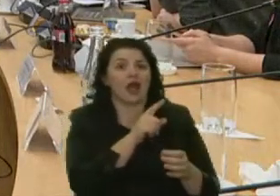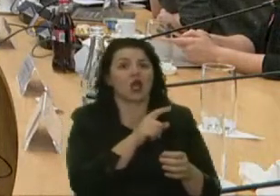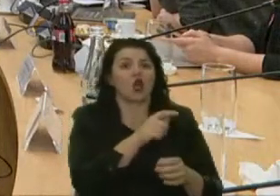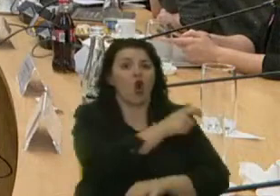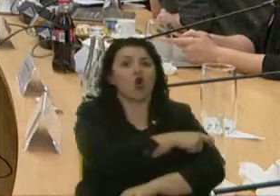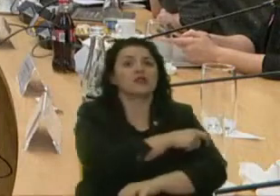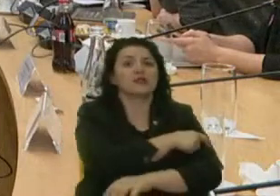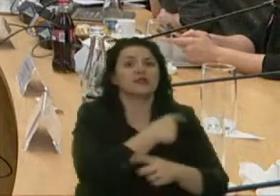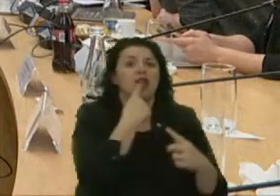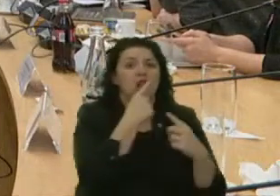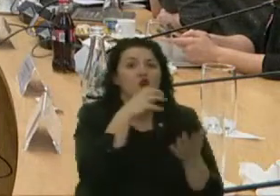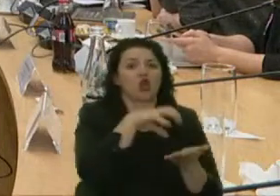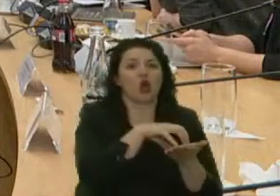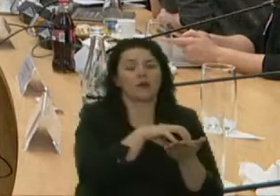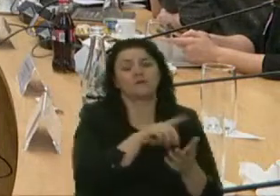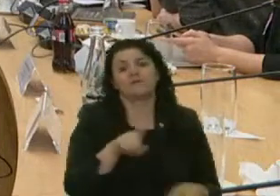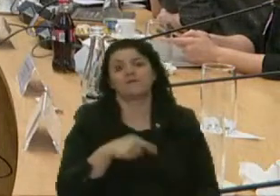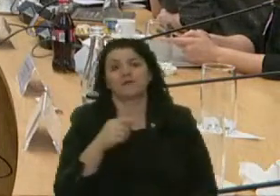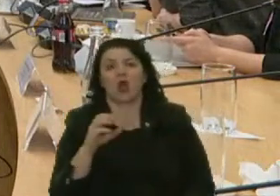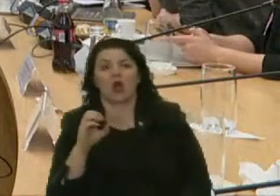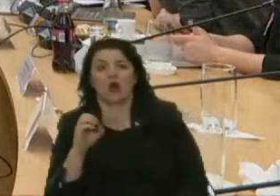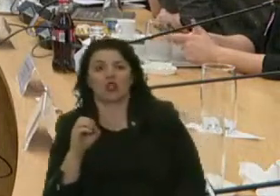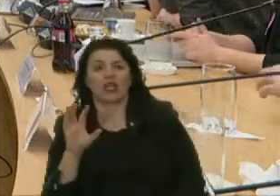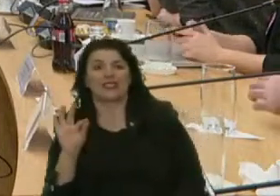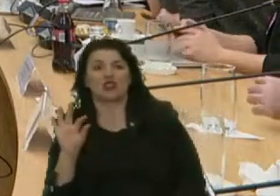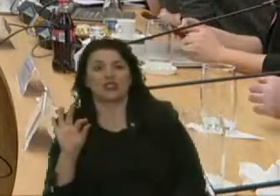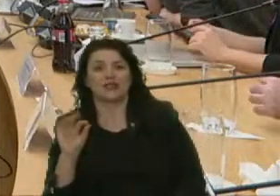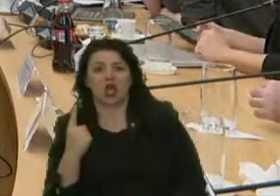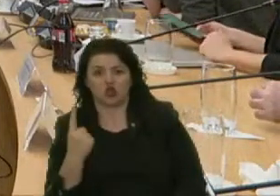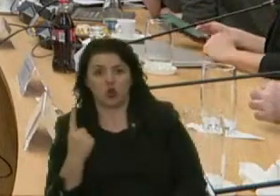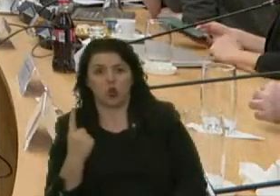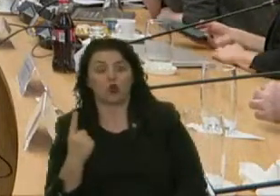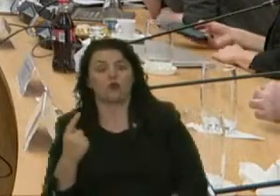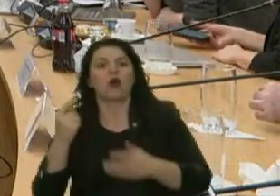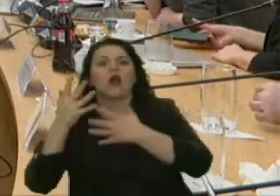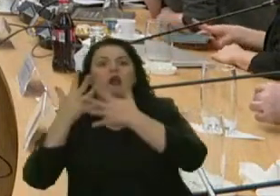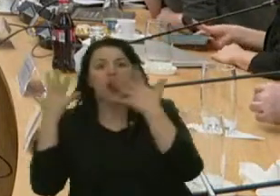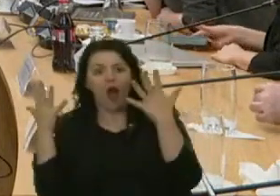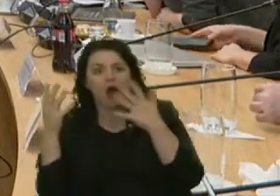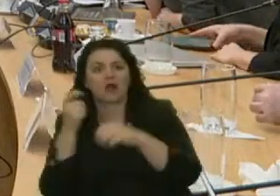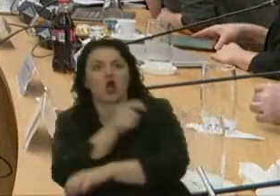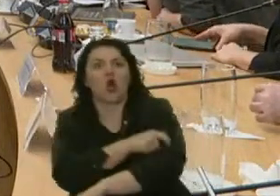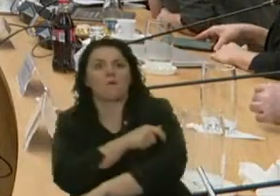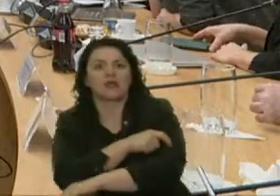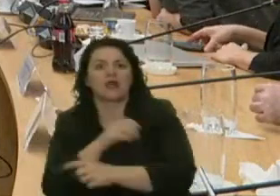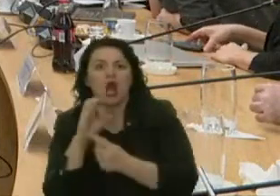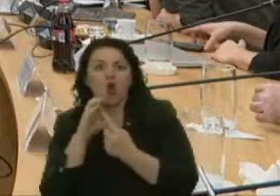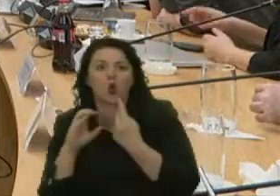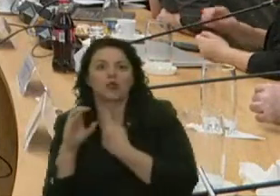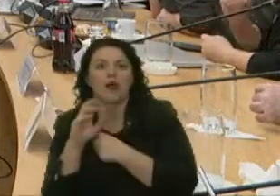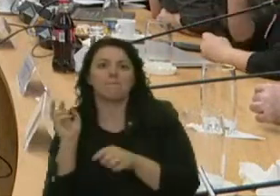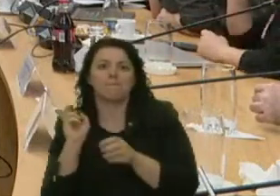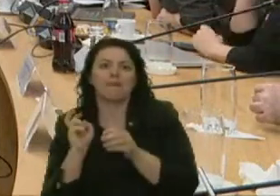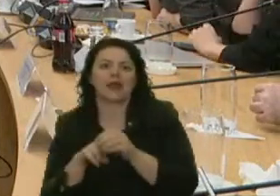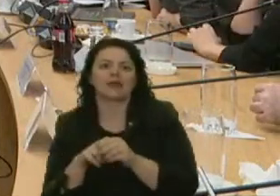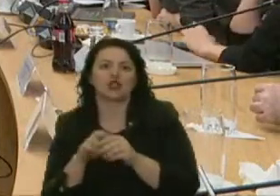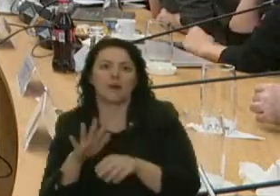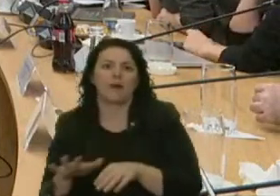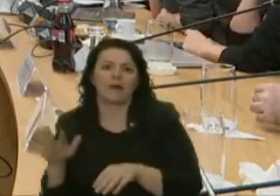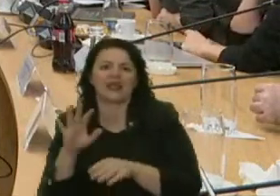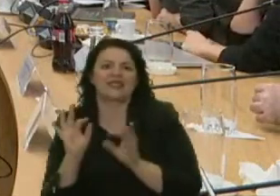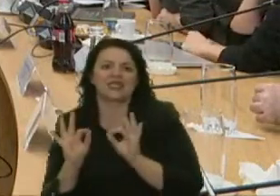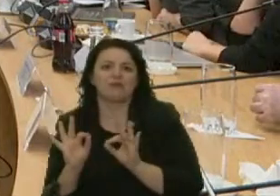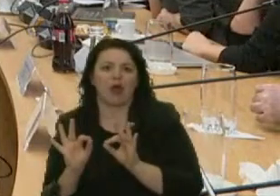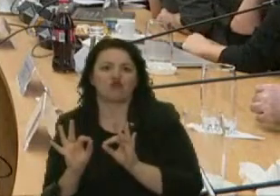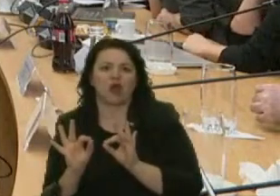locali OG 51 Stabilește concis componența comisiilor de Cultură asigurând participarea majoritară a